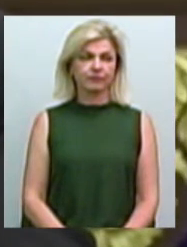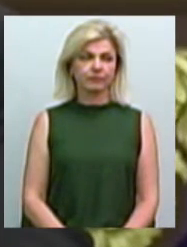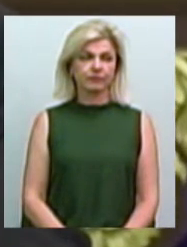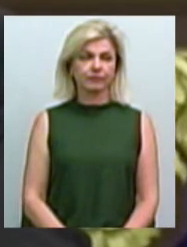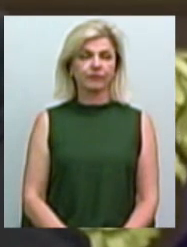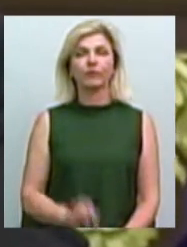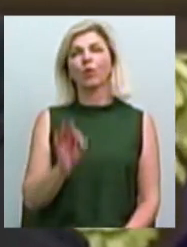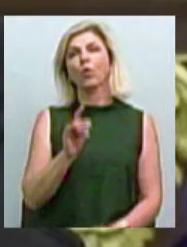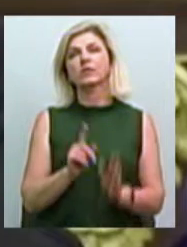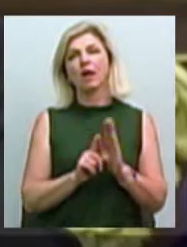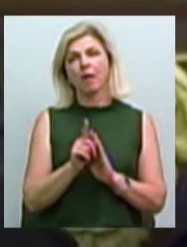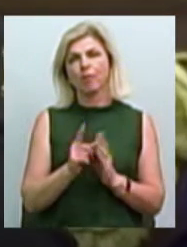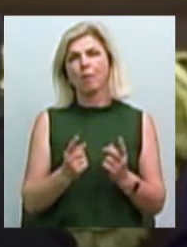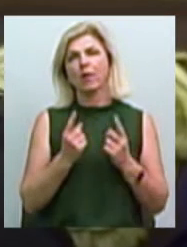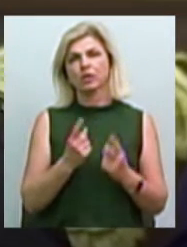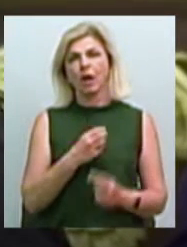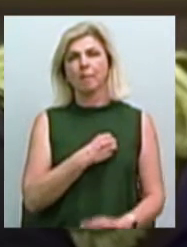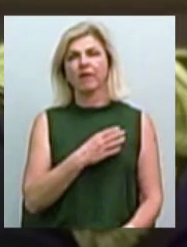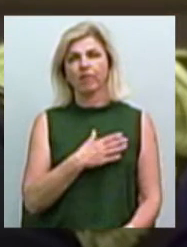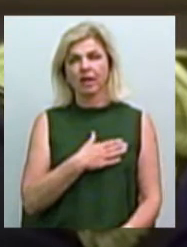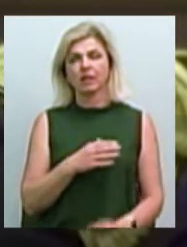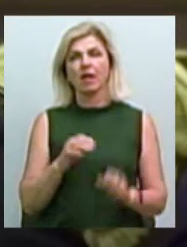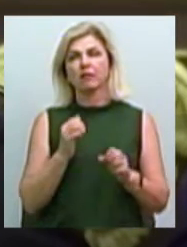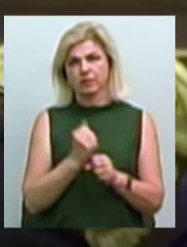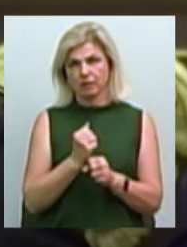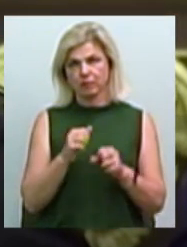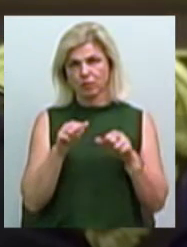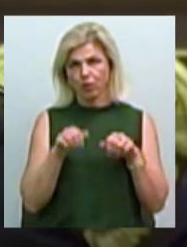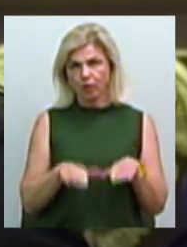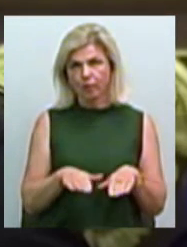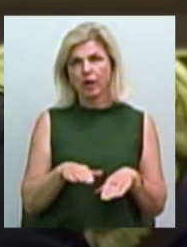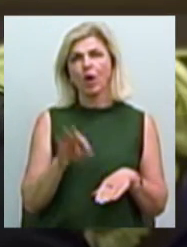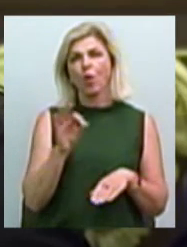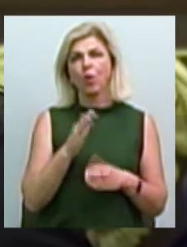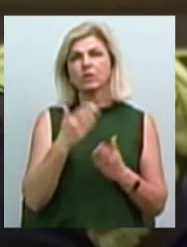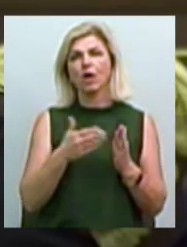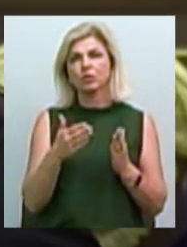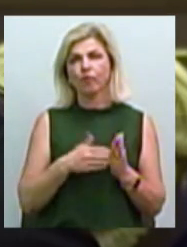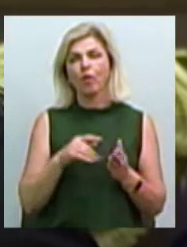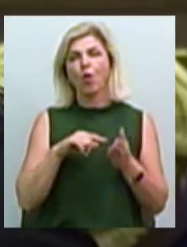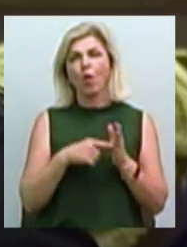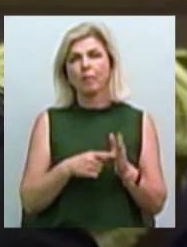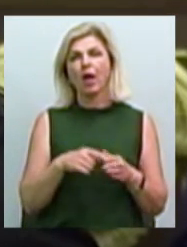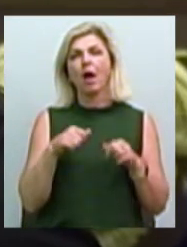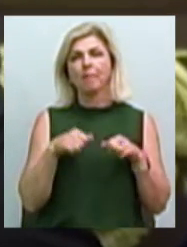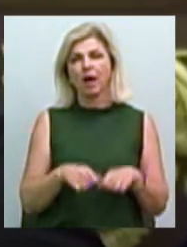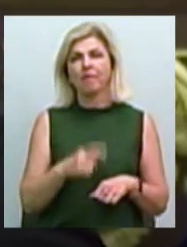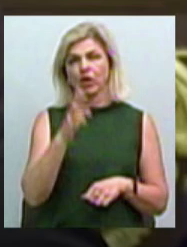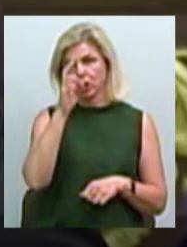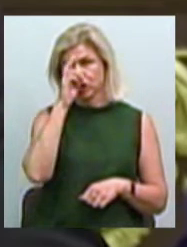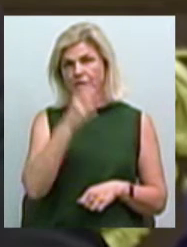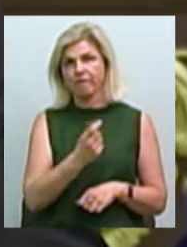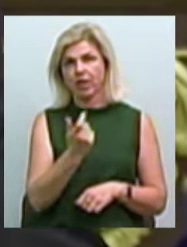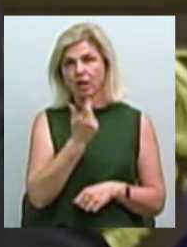Про запуск масштабної приватизації. Прийняти законопроект про скасування переліку об'єктів права державної власності, що